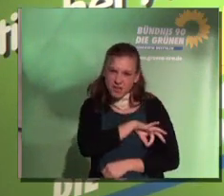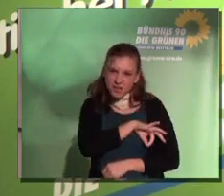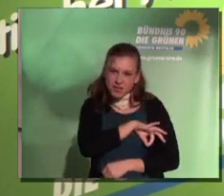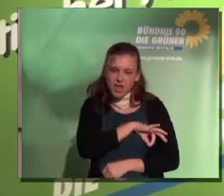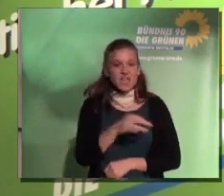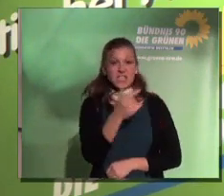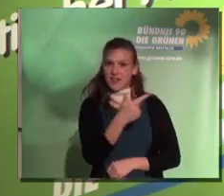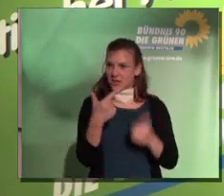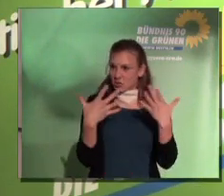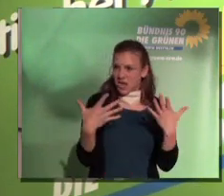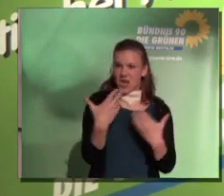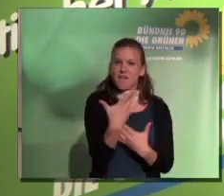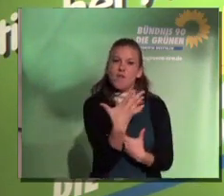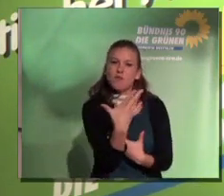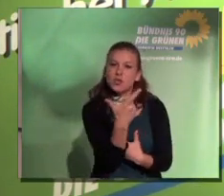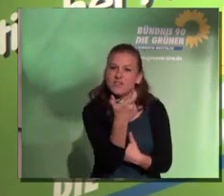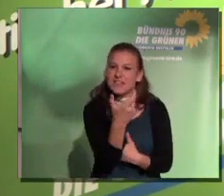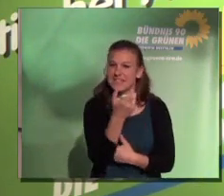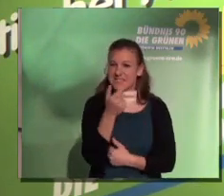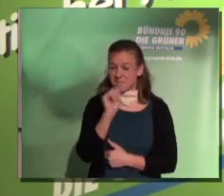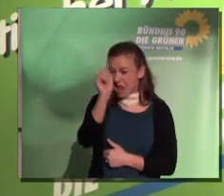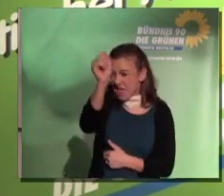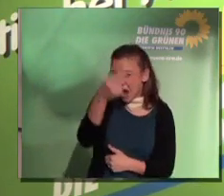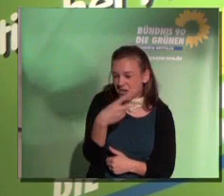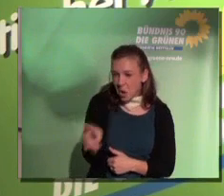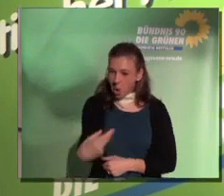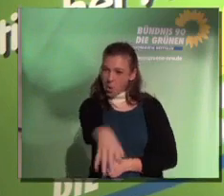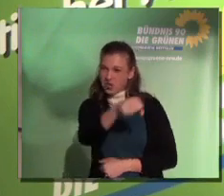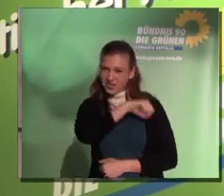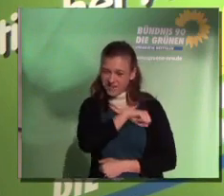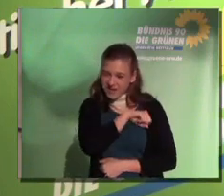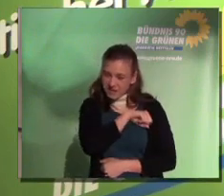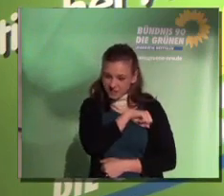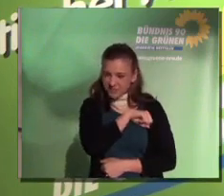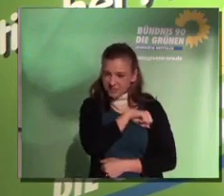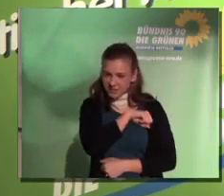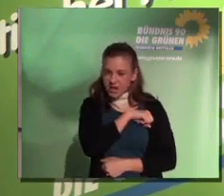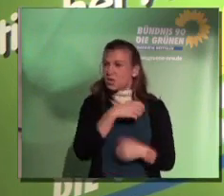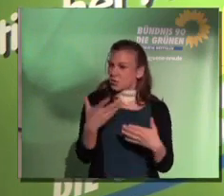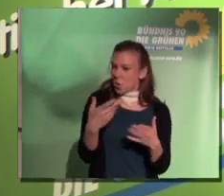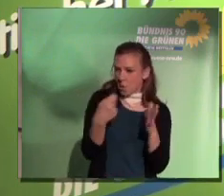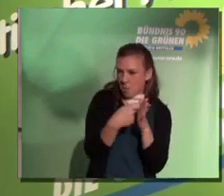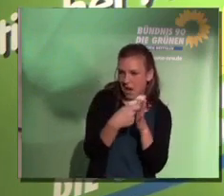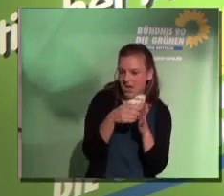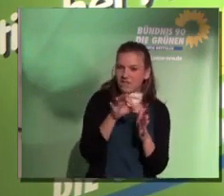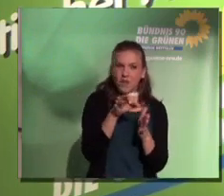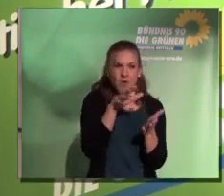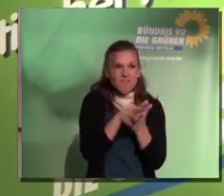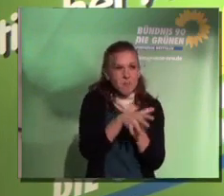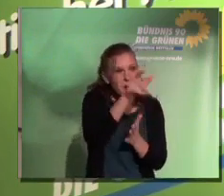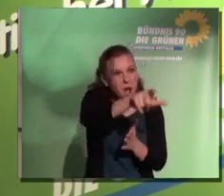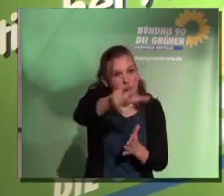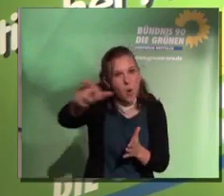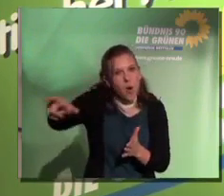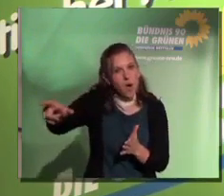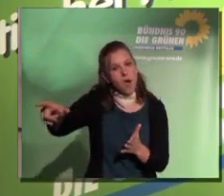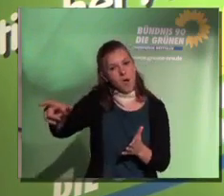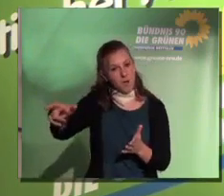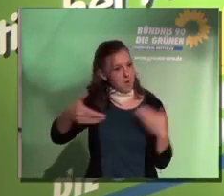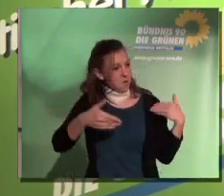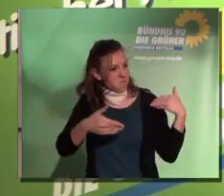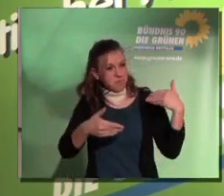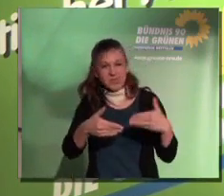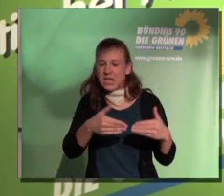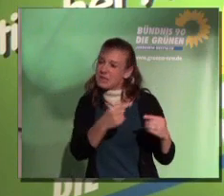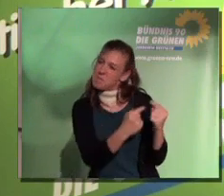da hatten sie 25 Milliarden Euro Gewinn. Ja? Und die Preise für die Verbraucher sind in dieser Zeit enorm